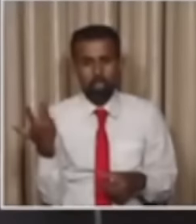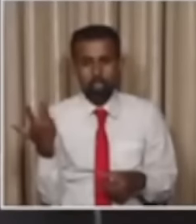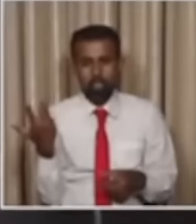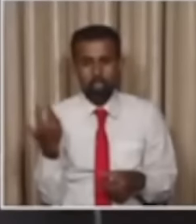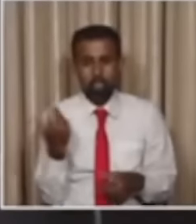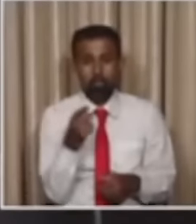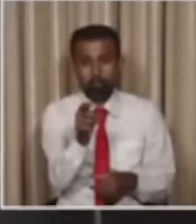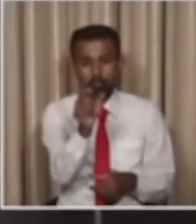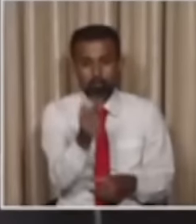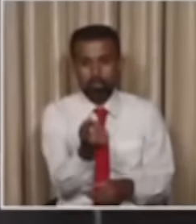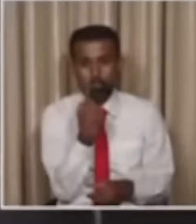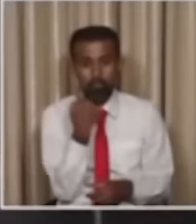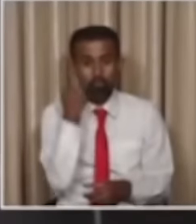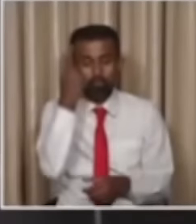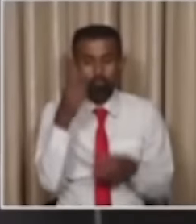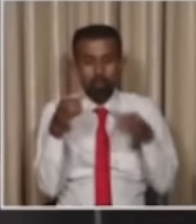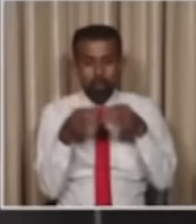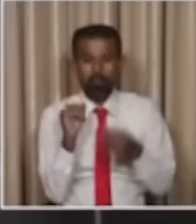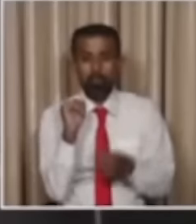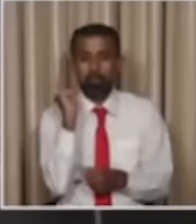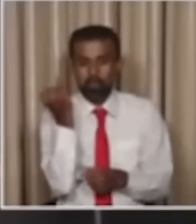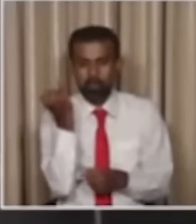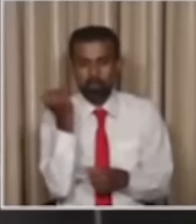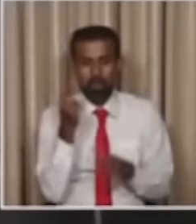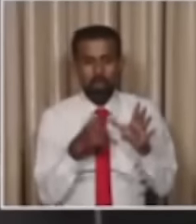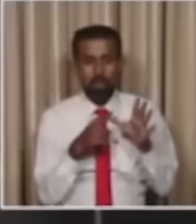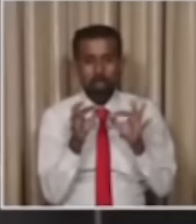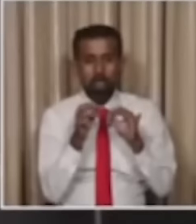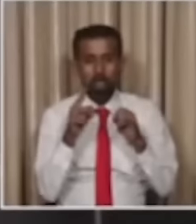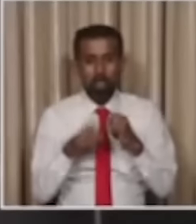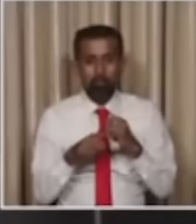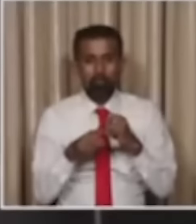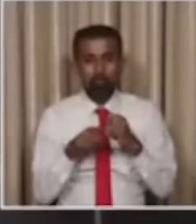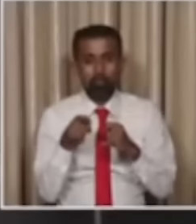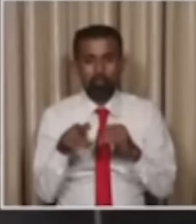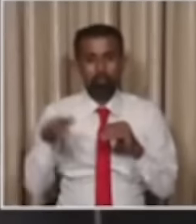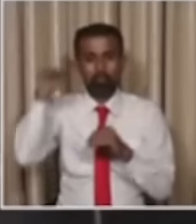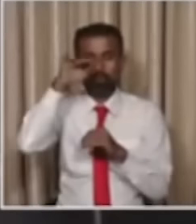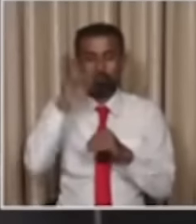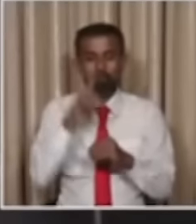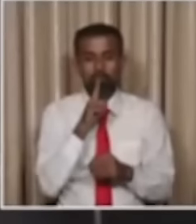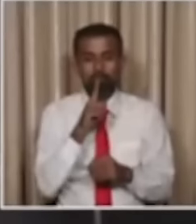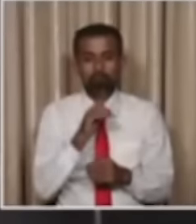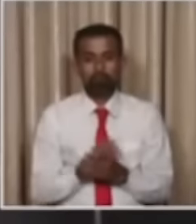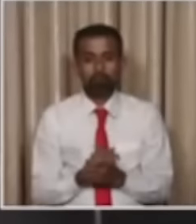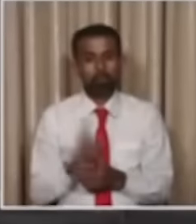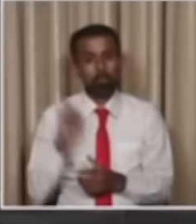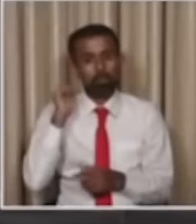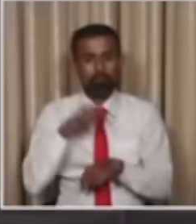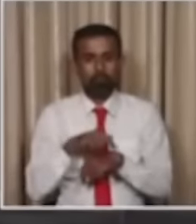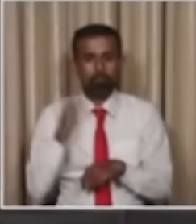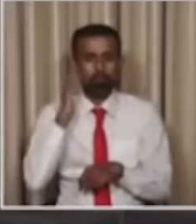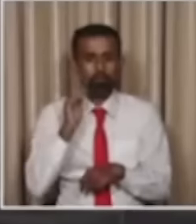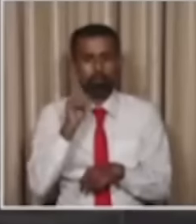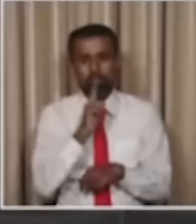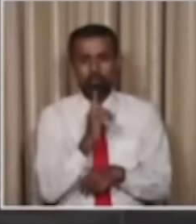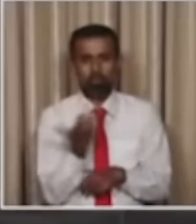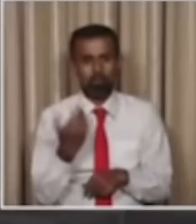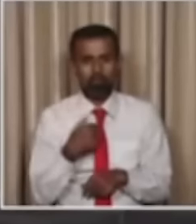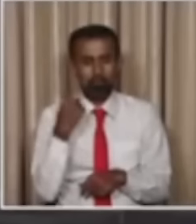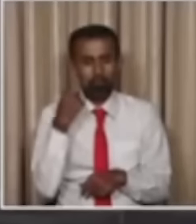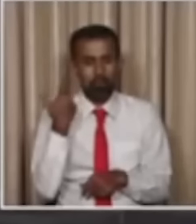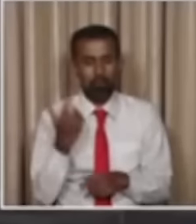සඳහන් කරලා තියෙන්නේ බුද්ධ්‍යංශ නිලධාරීන් අබුහින් උඩින් උන්න. ඔය ඉතින් මම ඒ වෙලාවේ විදේශ කියන එක කිව්වෙන්නද නැද්ද මන් දන්නේ නැහැ. මට